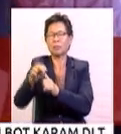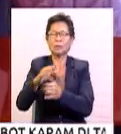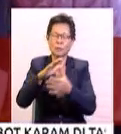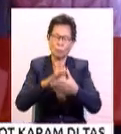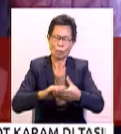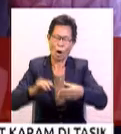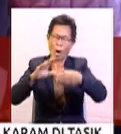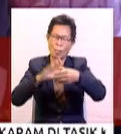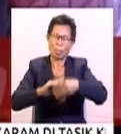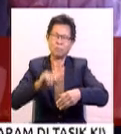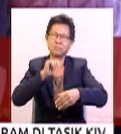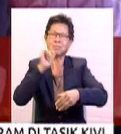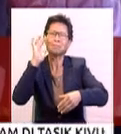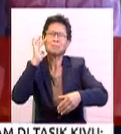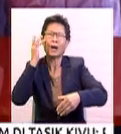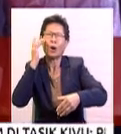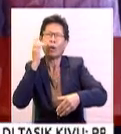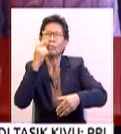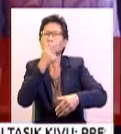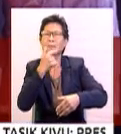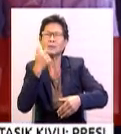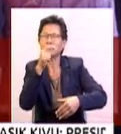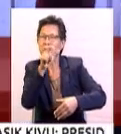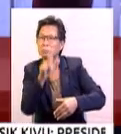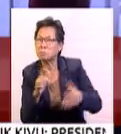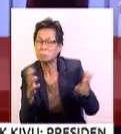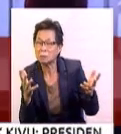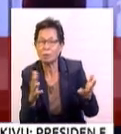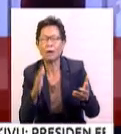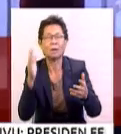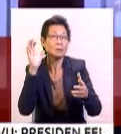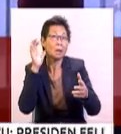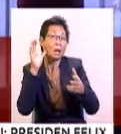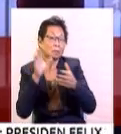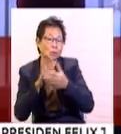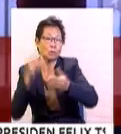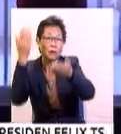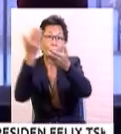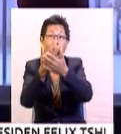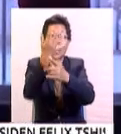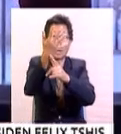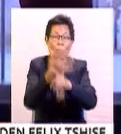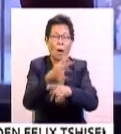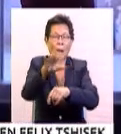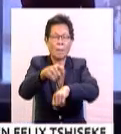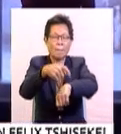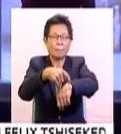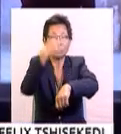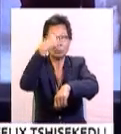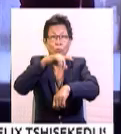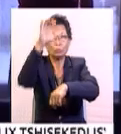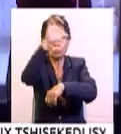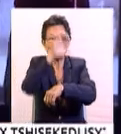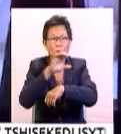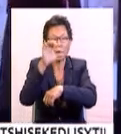yang masih tidak diketahui siapakah gerangannya. Dengar ceritanya, sampai 5 bulan Amir mengambil masa untuk mencari